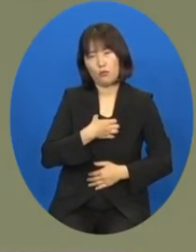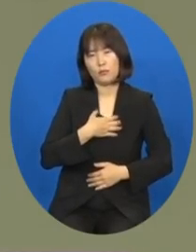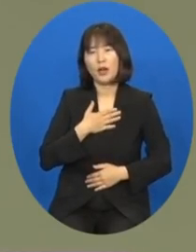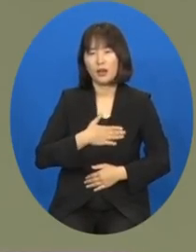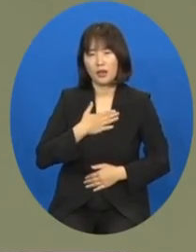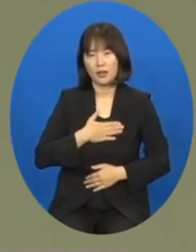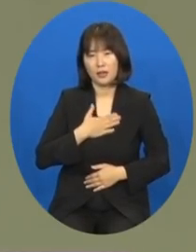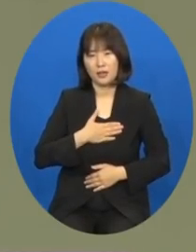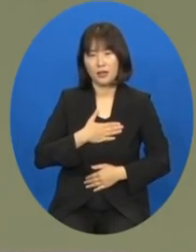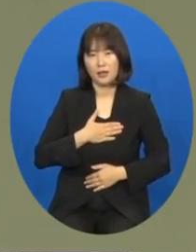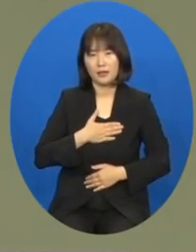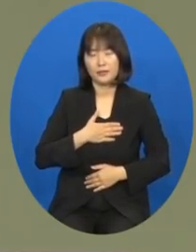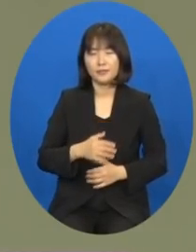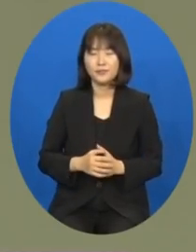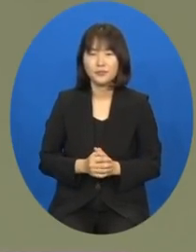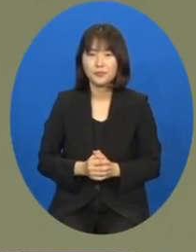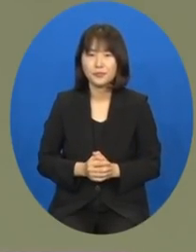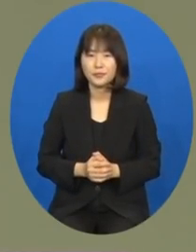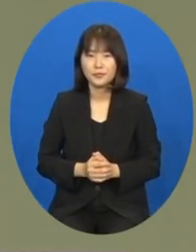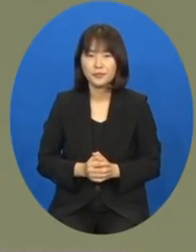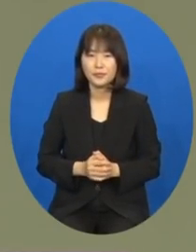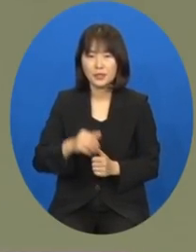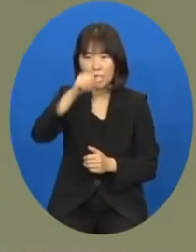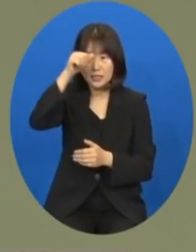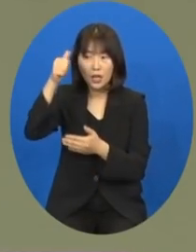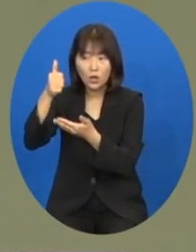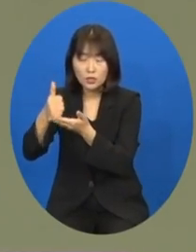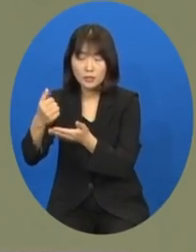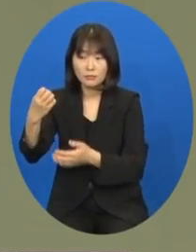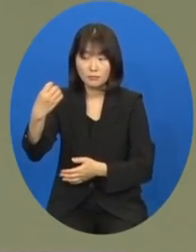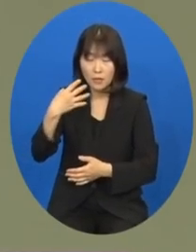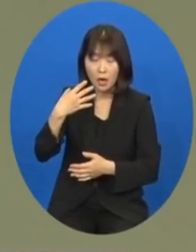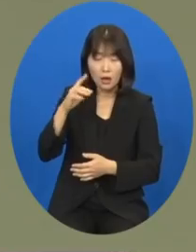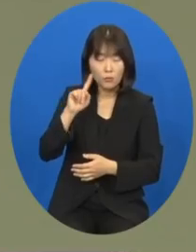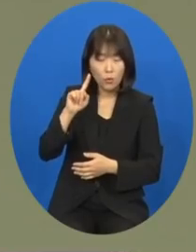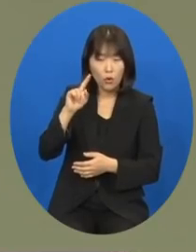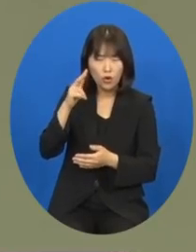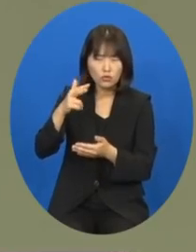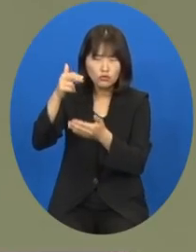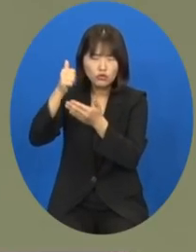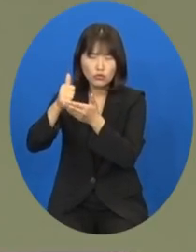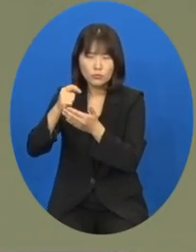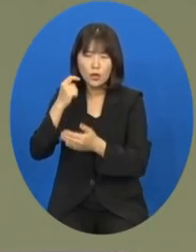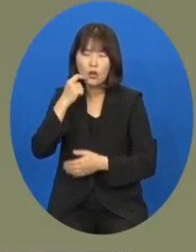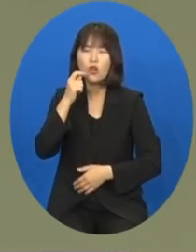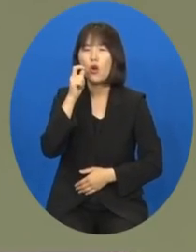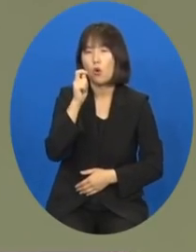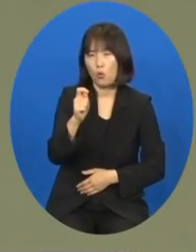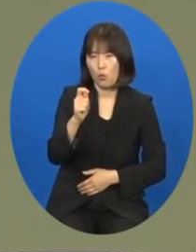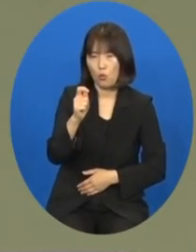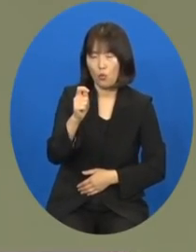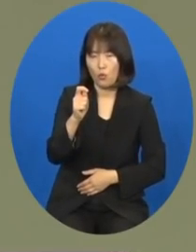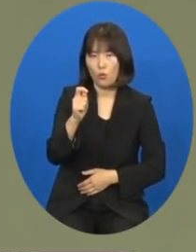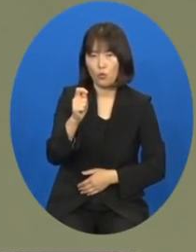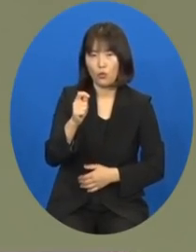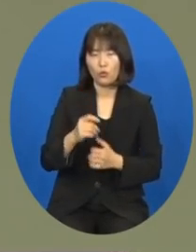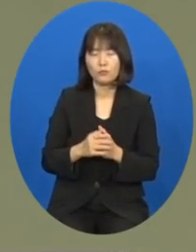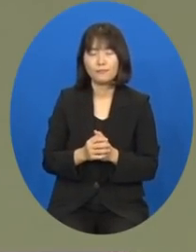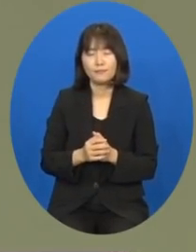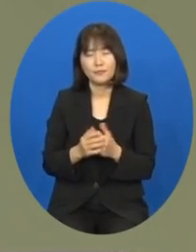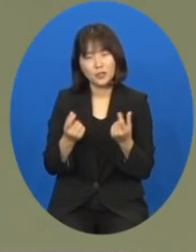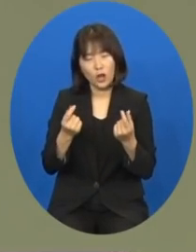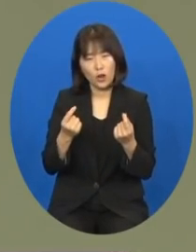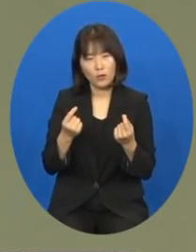질문을 하신 것이 저에게는 추 김에 어떤 어 경고 의자 어떤 시작하는 입장에 있어서 굉장히 좋은